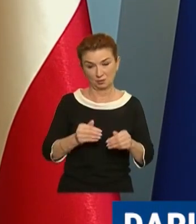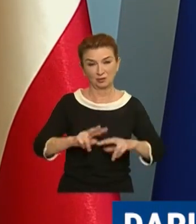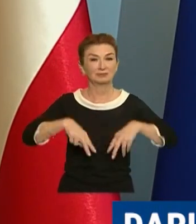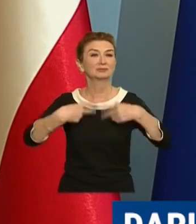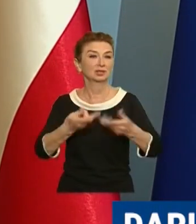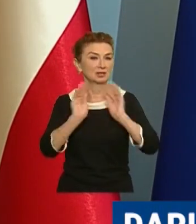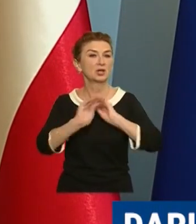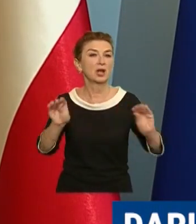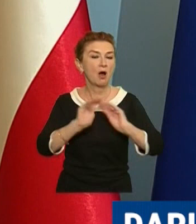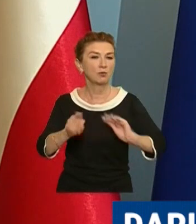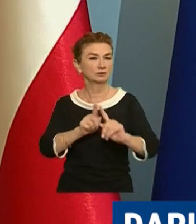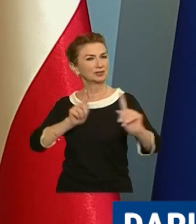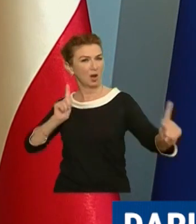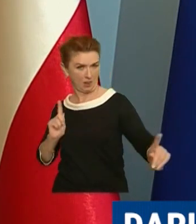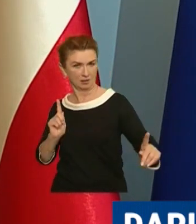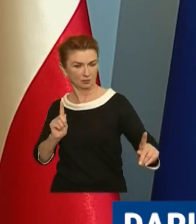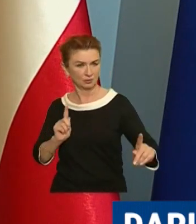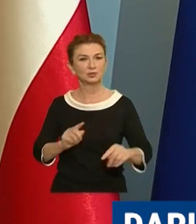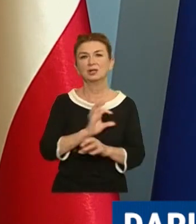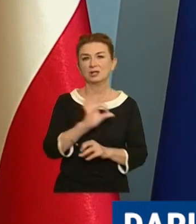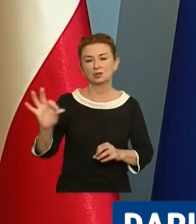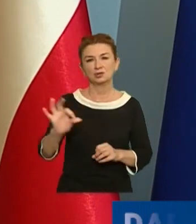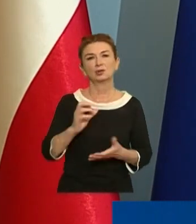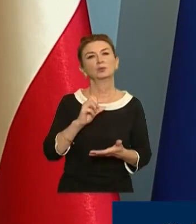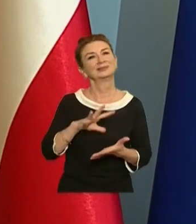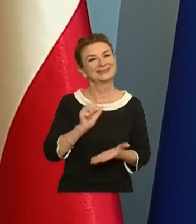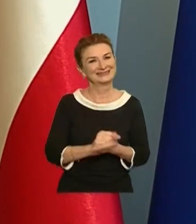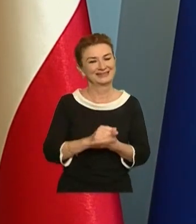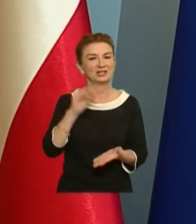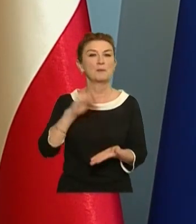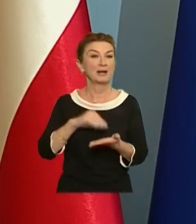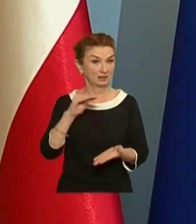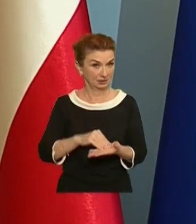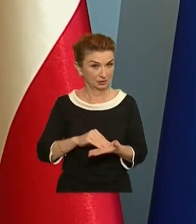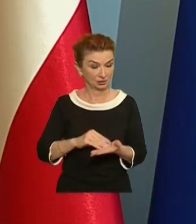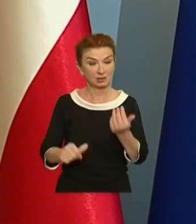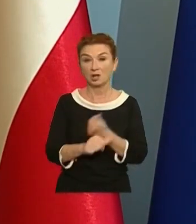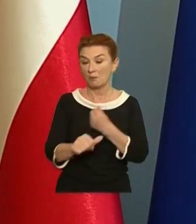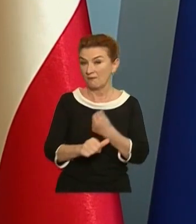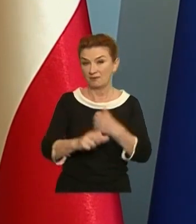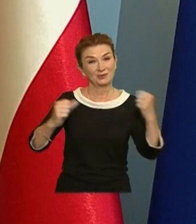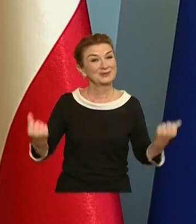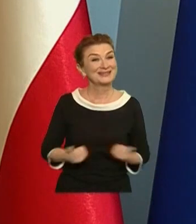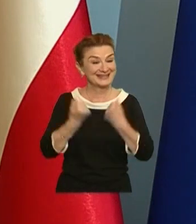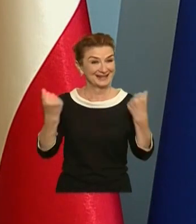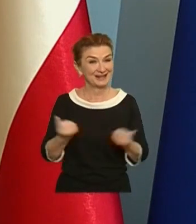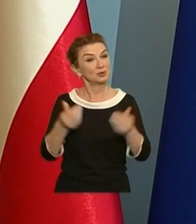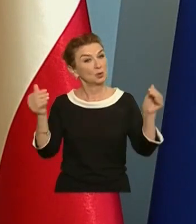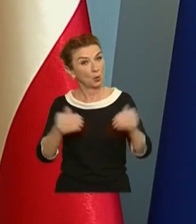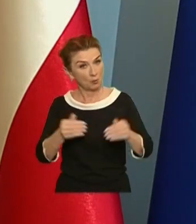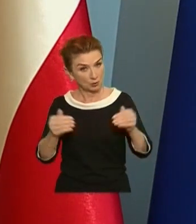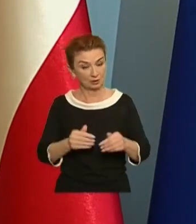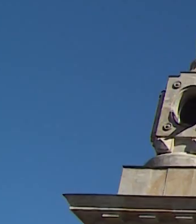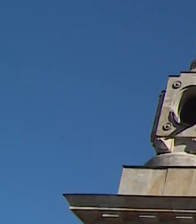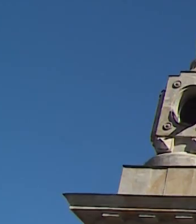na odległość. Dotyczy to zwłaszcza zajęć praktycznych. Stąd staramy się stopniowo umożliwiać także przejście do